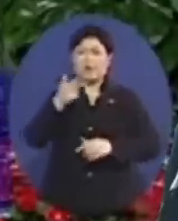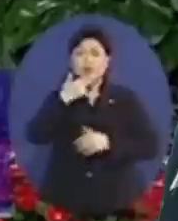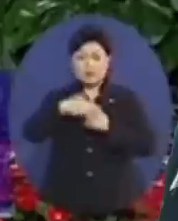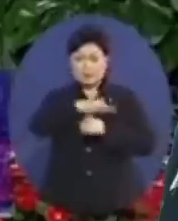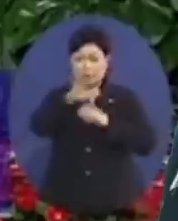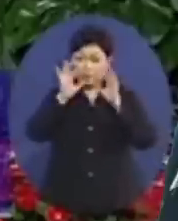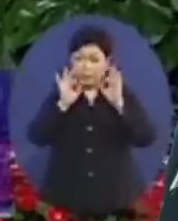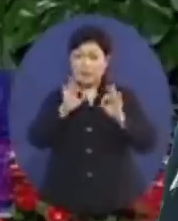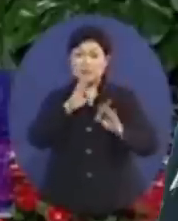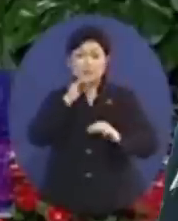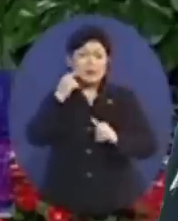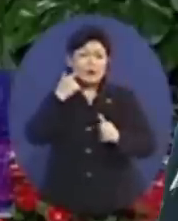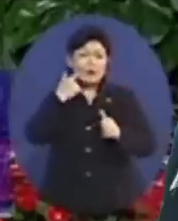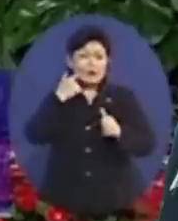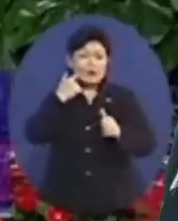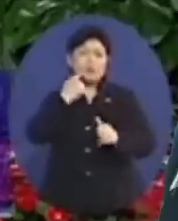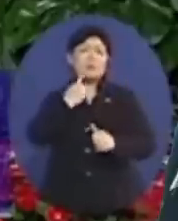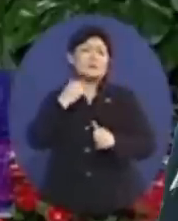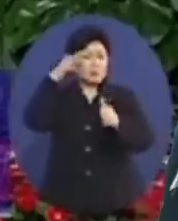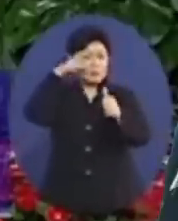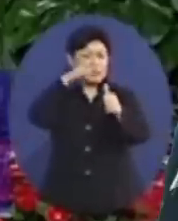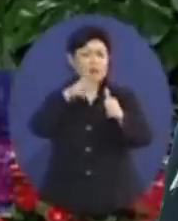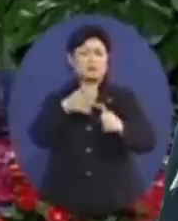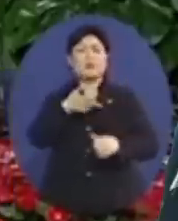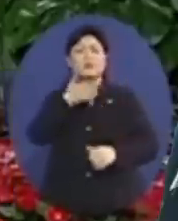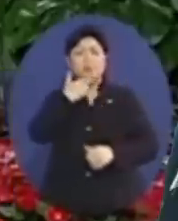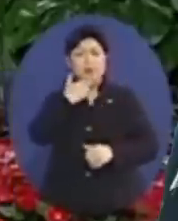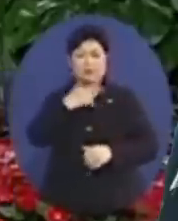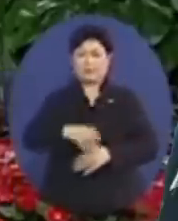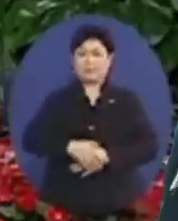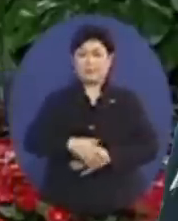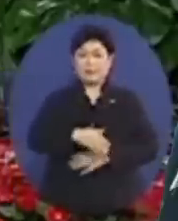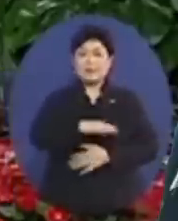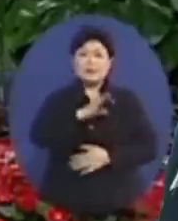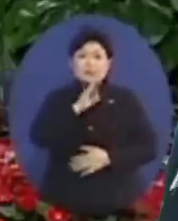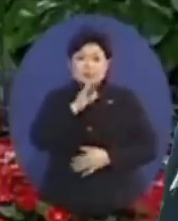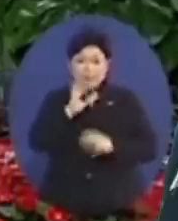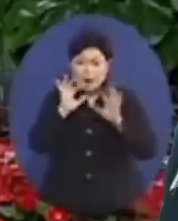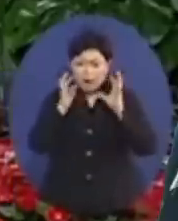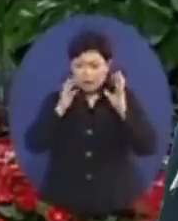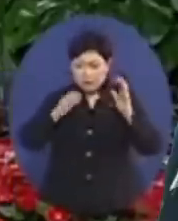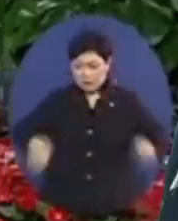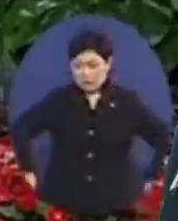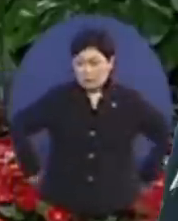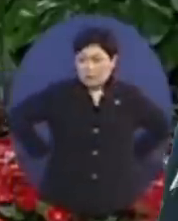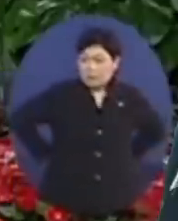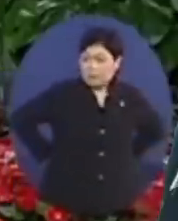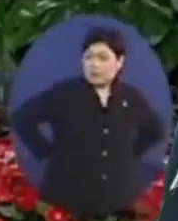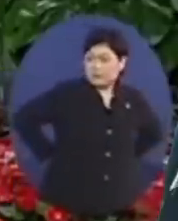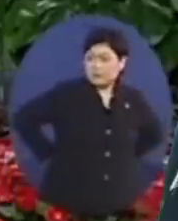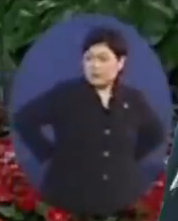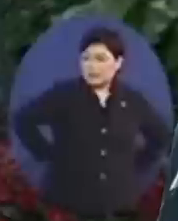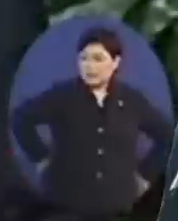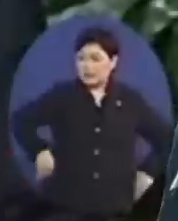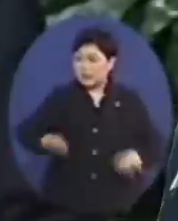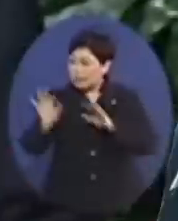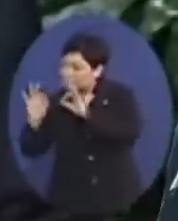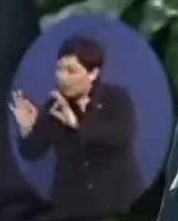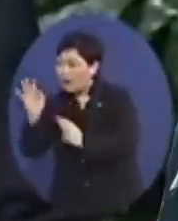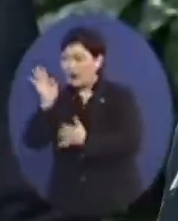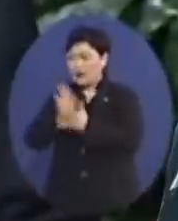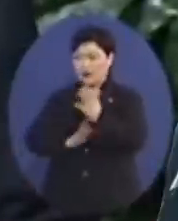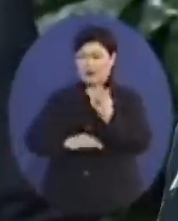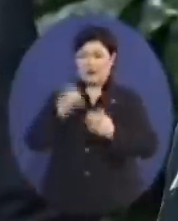보기에 흠모할 만한 아름다운 것이 없도다. 어린애를 얻고 나가도 아무도 어디 보자, 와, 딱